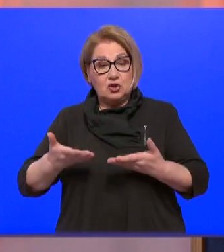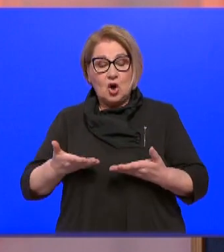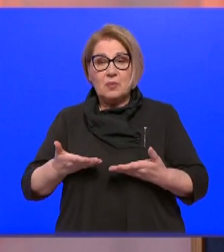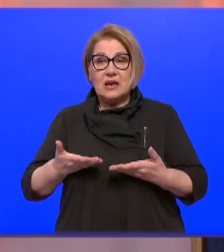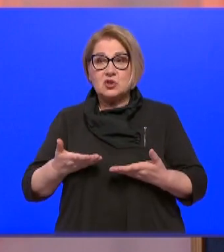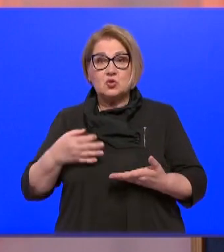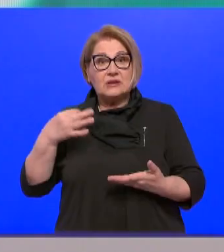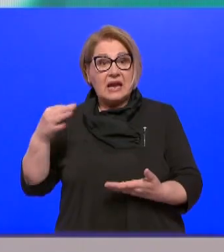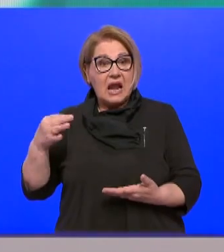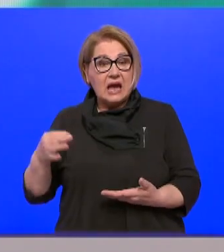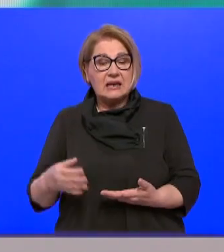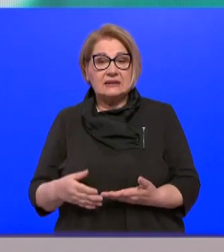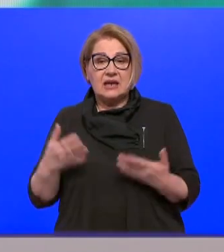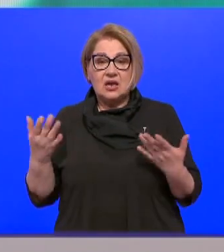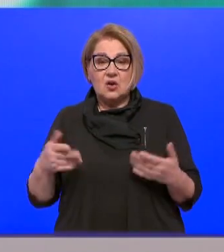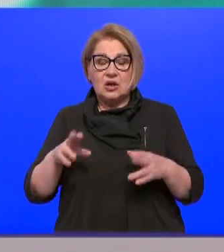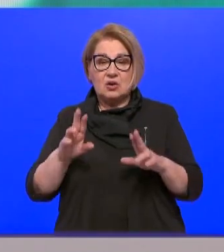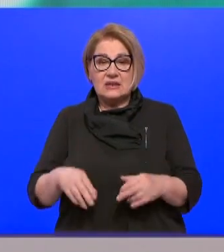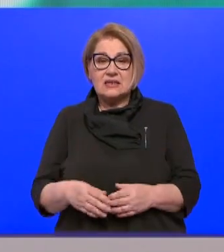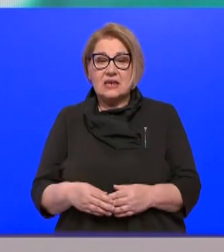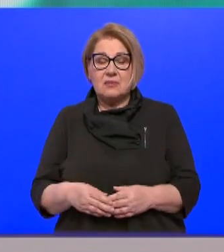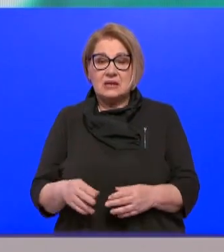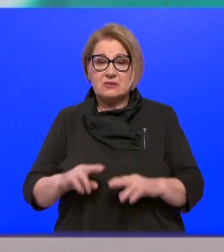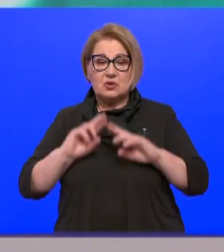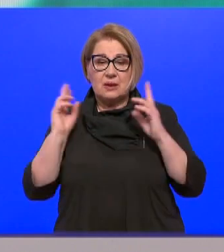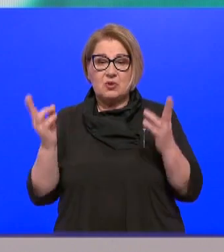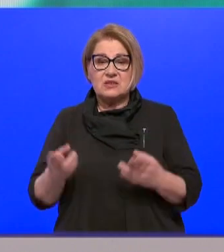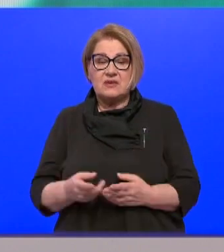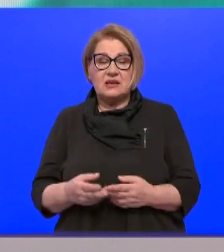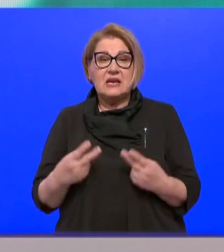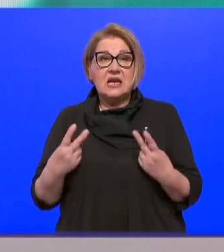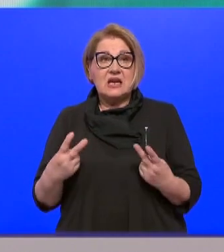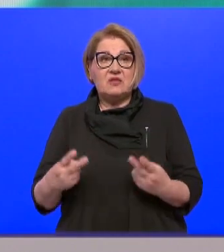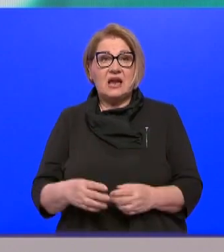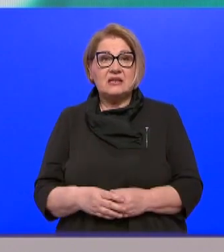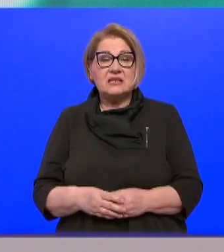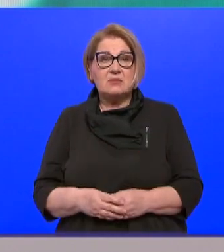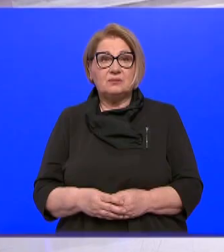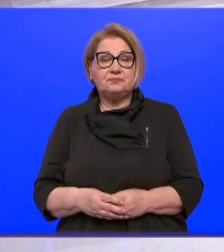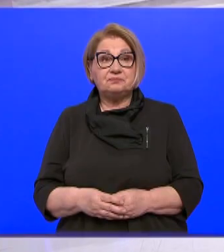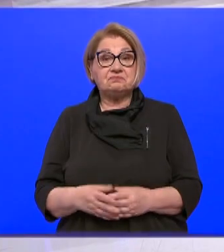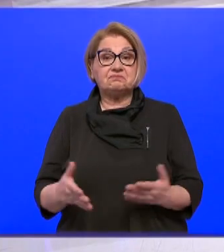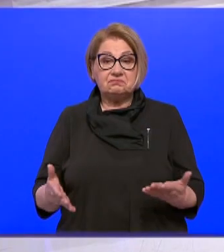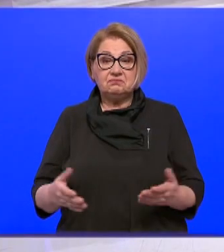zapravo te nagrade. Koliko nas ima svugdje po svijetu i hvale vrijedni smo